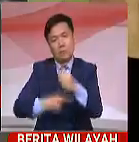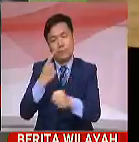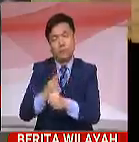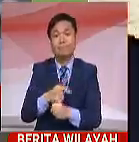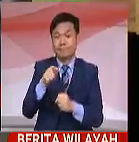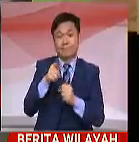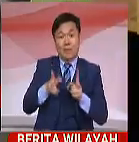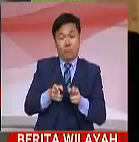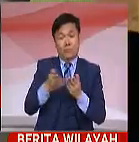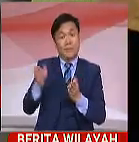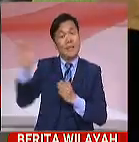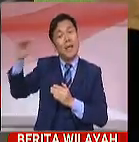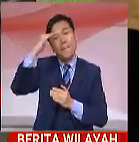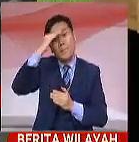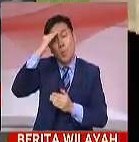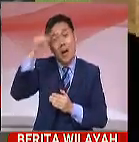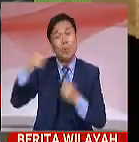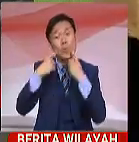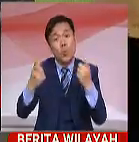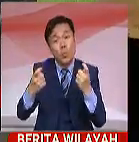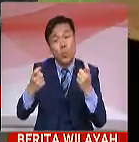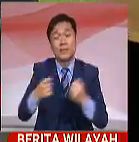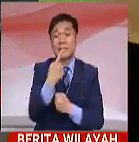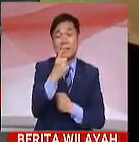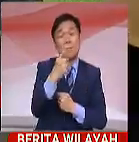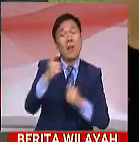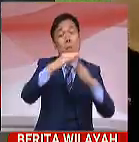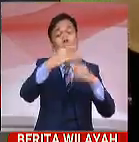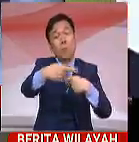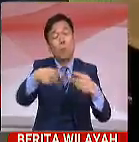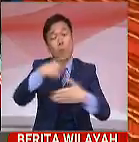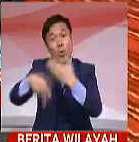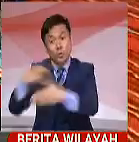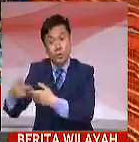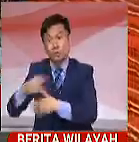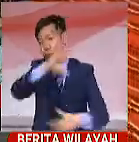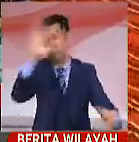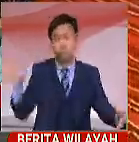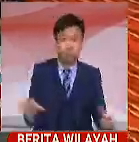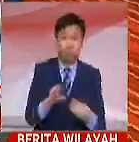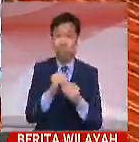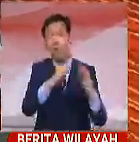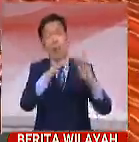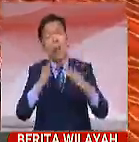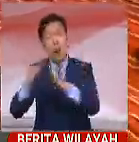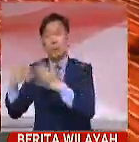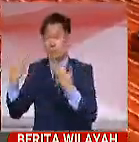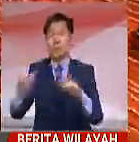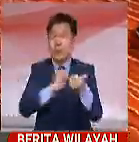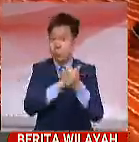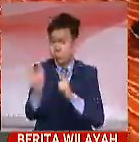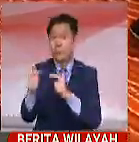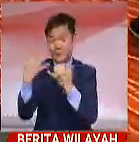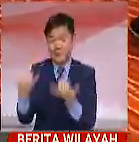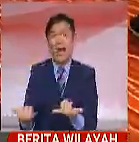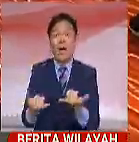Sebanyak 11 projek rumah Malaysia melibatkan 4,120 unit kediaman telah diluluskan dan sedang dalam